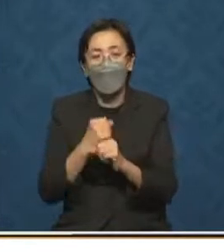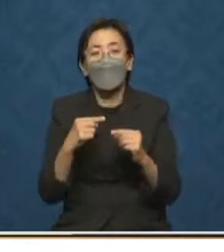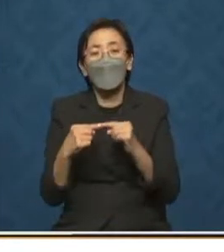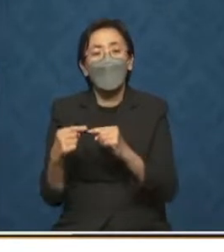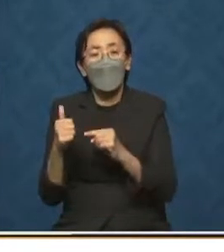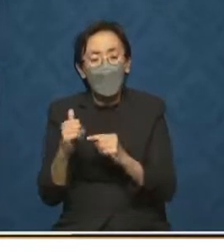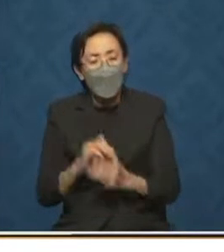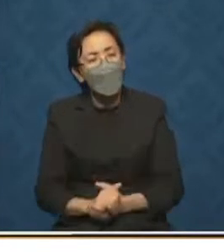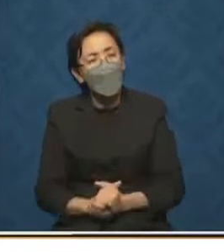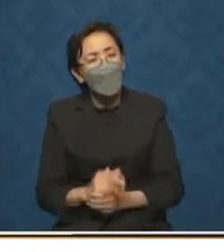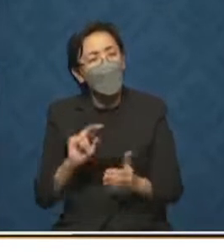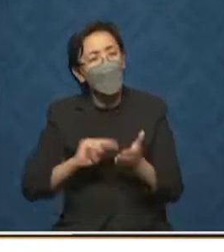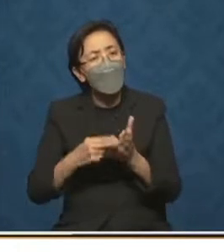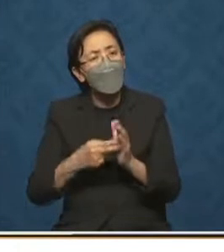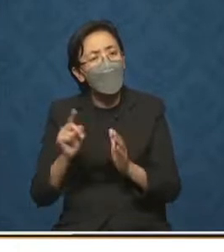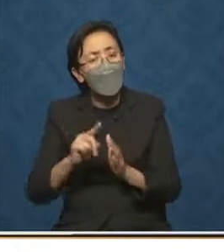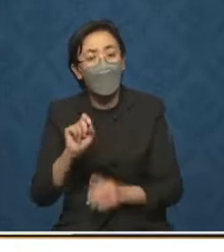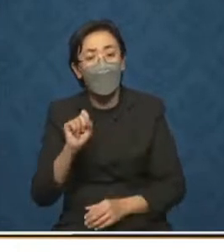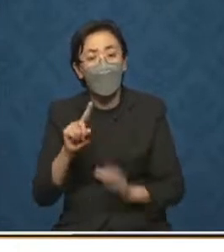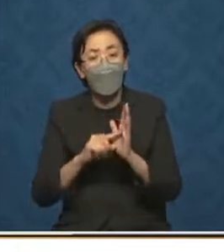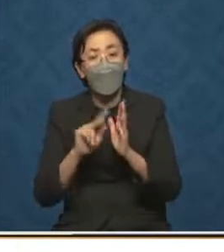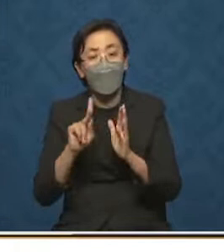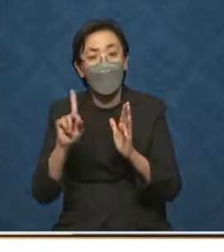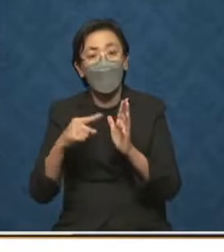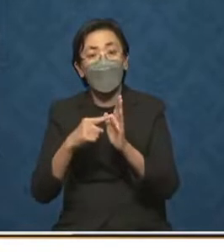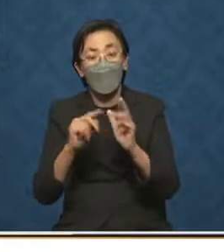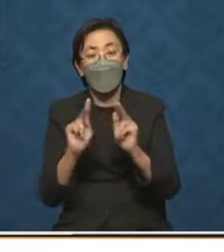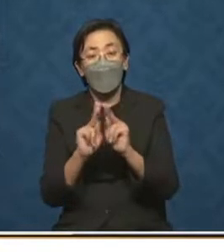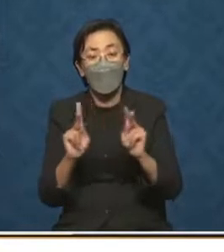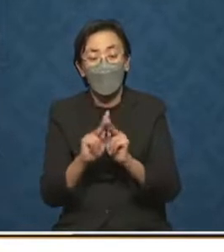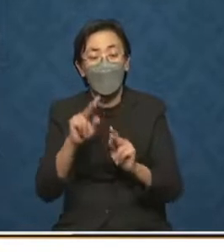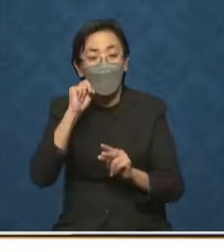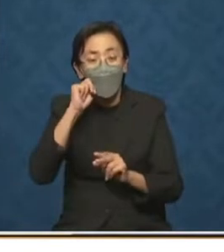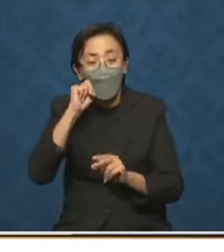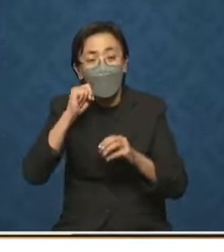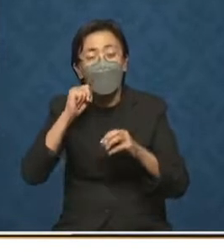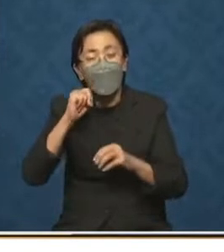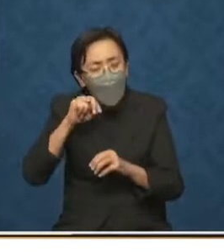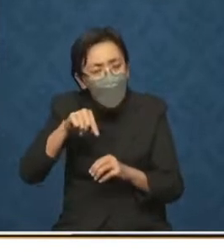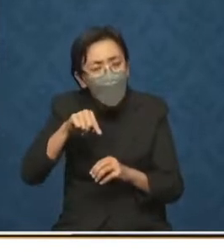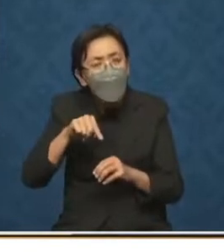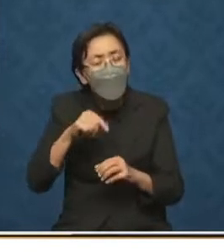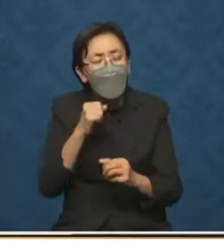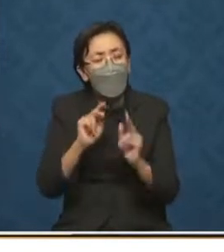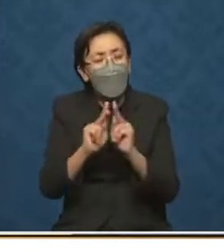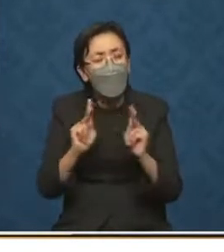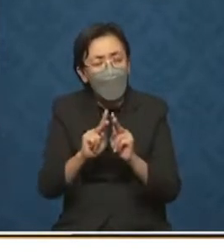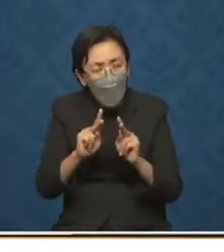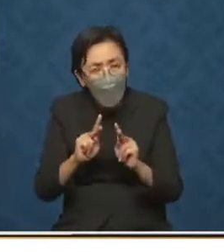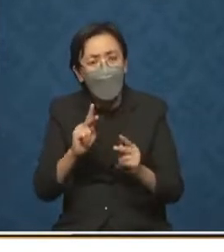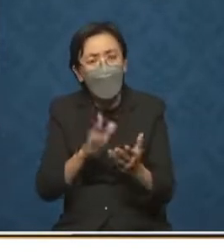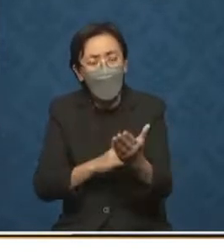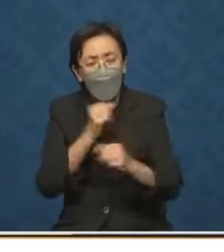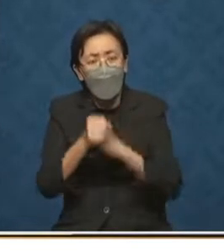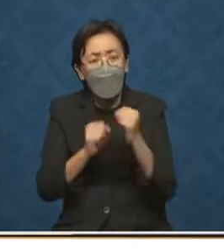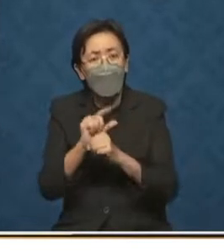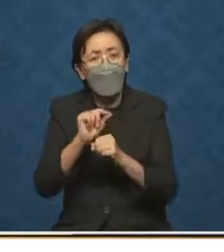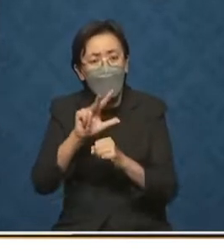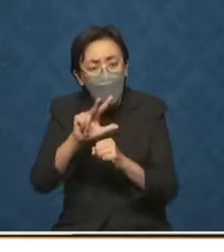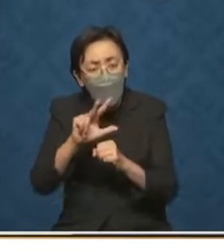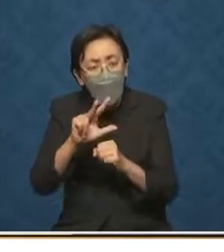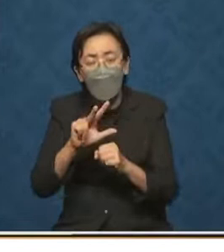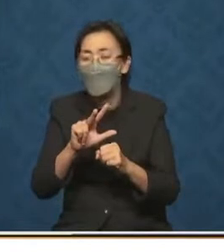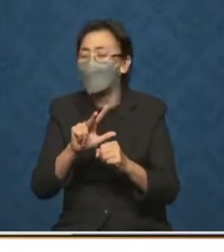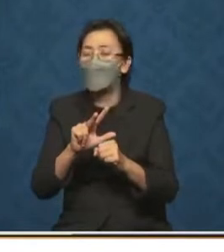ครนายสัดาห์เป็นกรรมการขกประปามา 23 ปีถูกปดกลางอากาศแต่สิ่งท